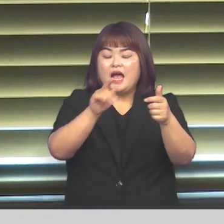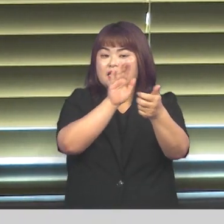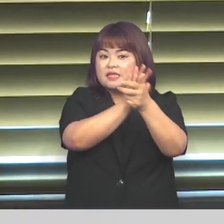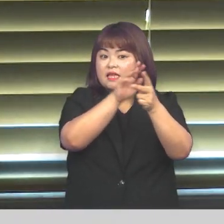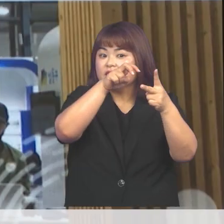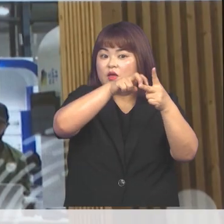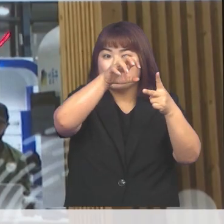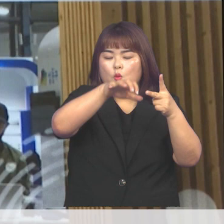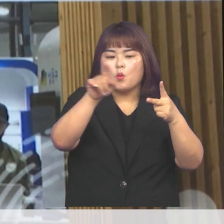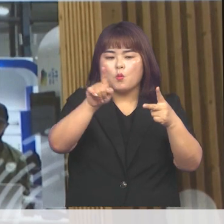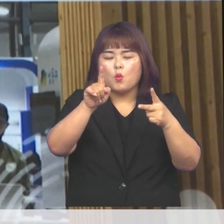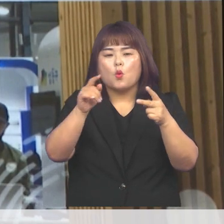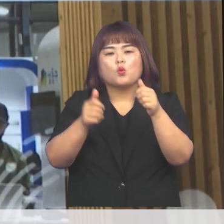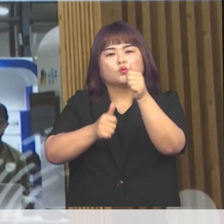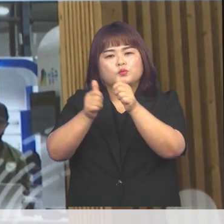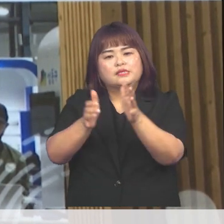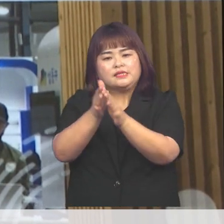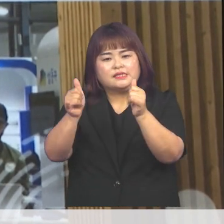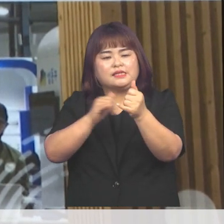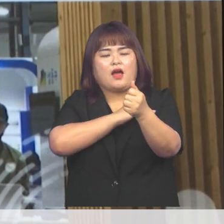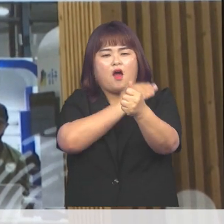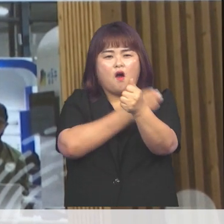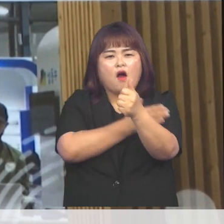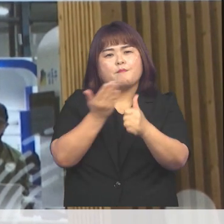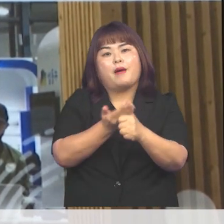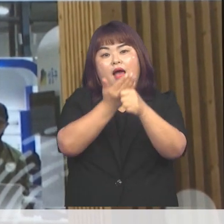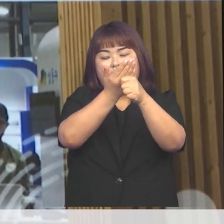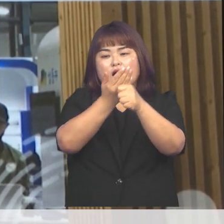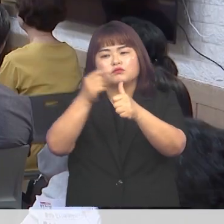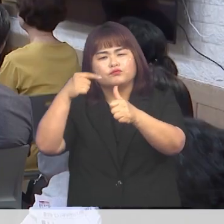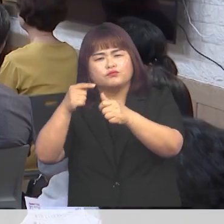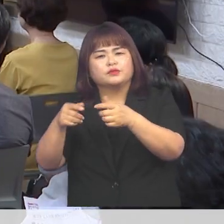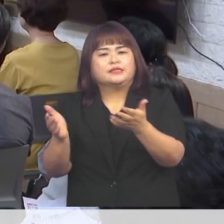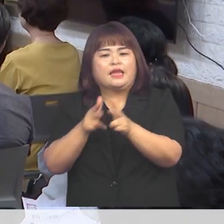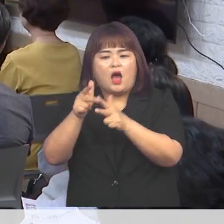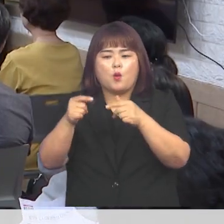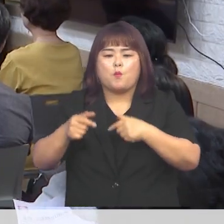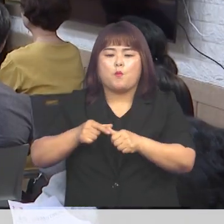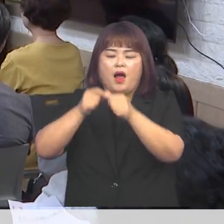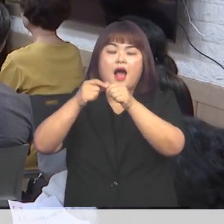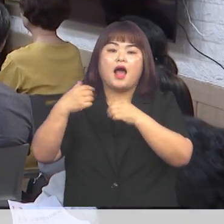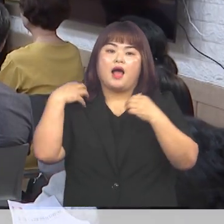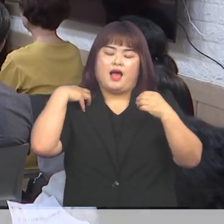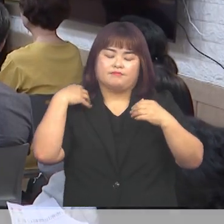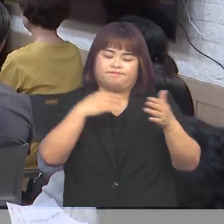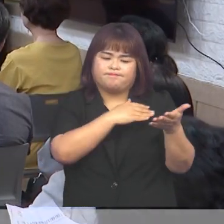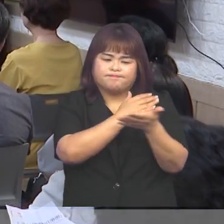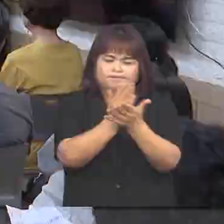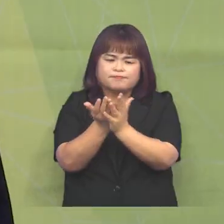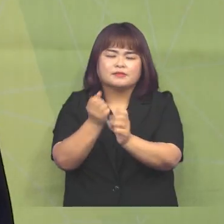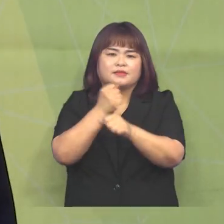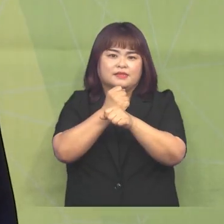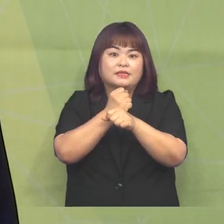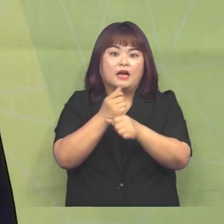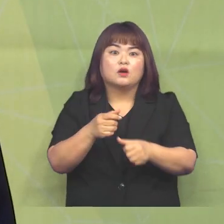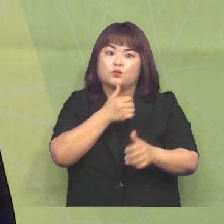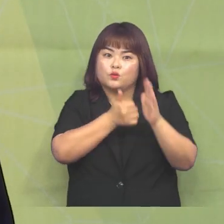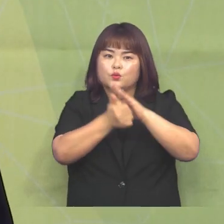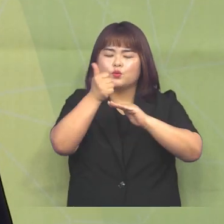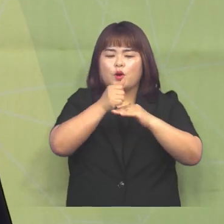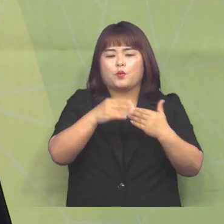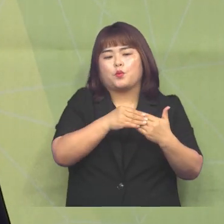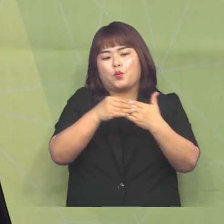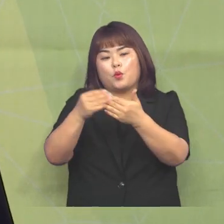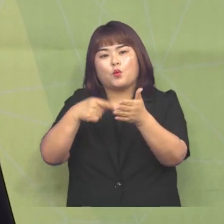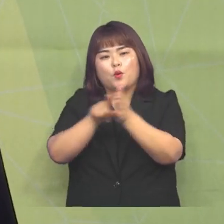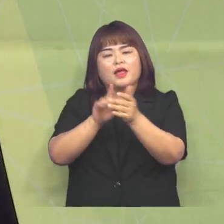도시재생현장지원센터는 주민 역량 강화 교육, 주민 참여 사업 발굴 등 다양한 역할을 하며 중앙동의 성공적인 사업 진행을